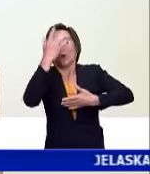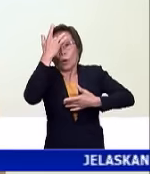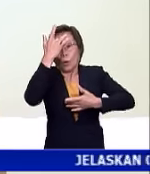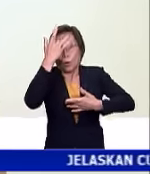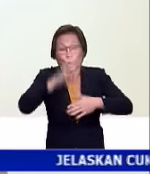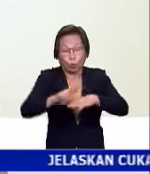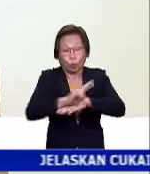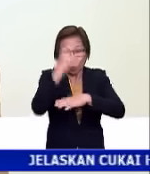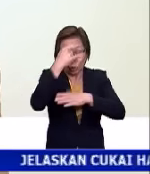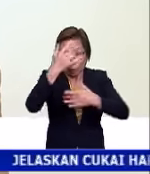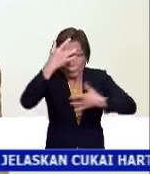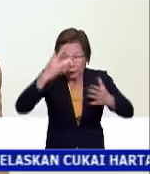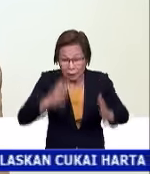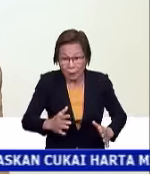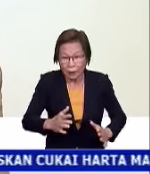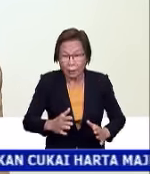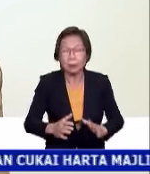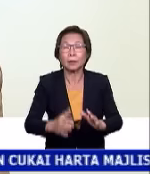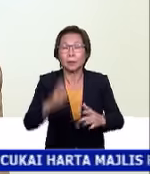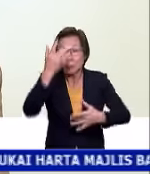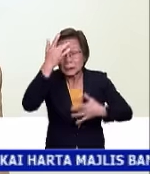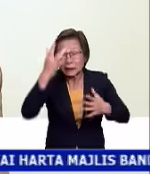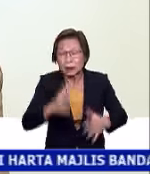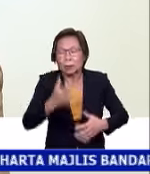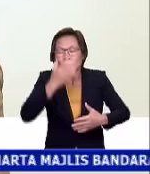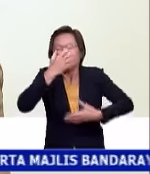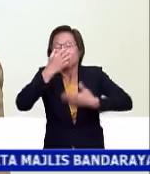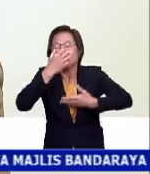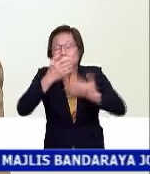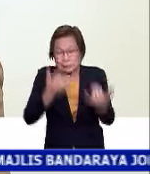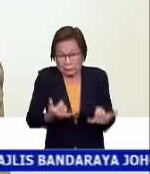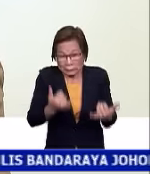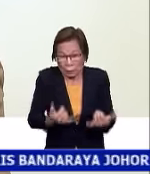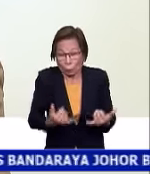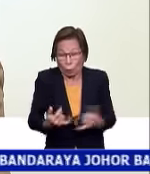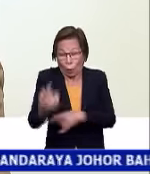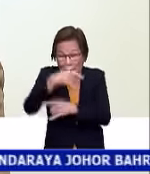ialah sebanyak pada hari ini